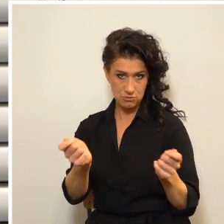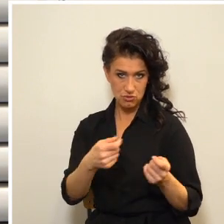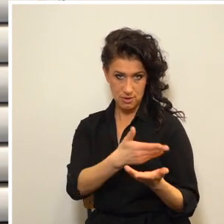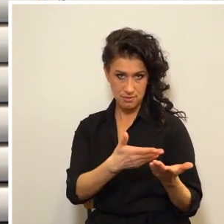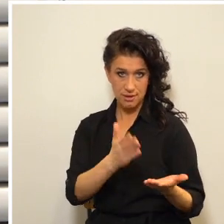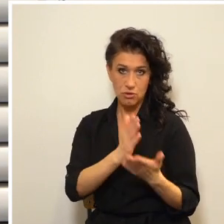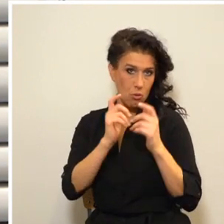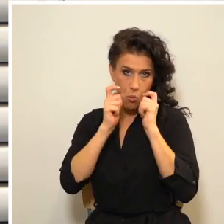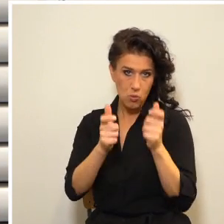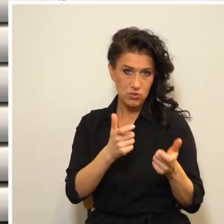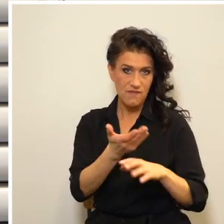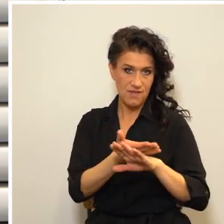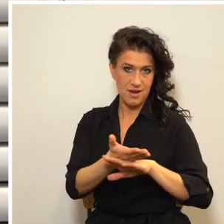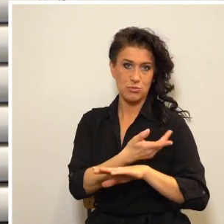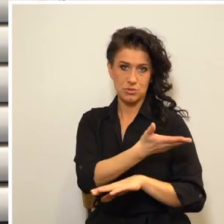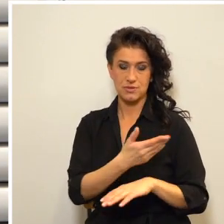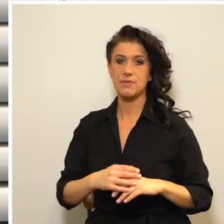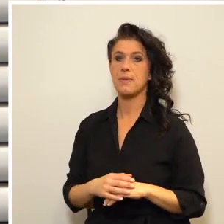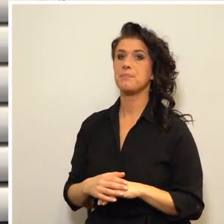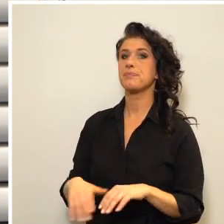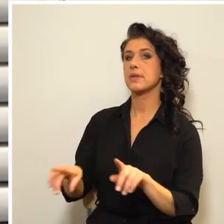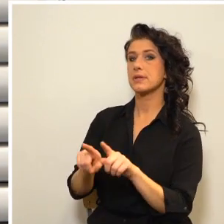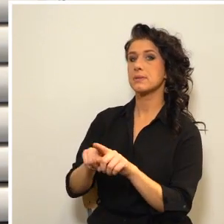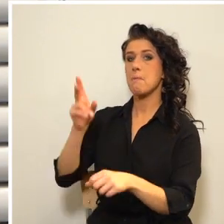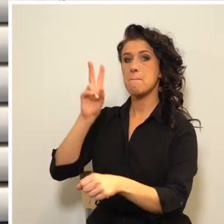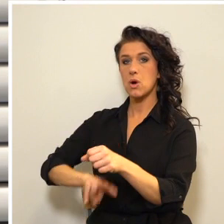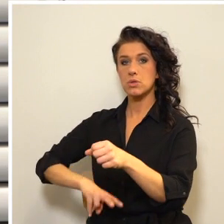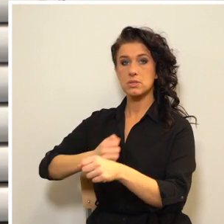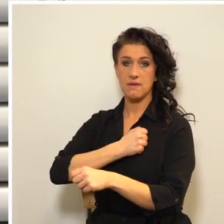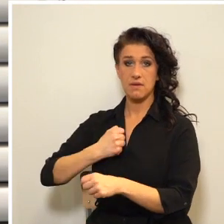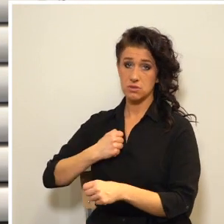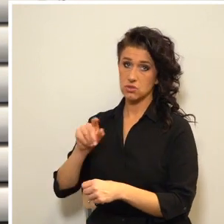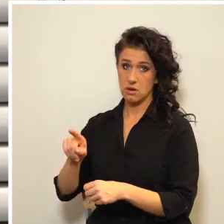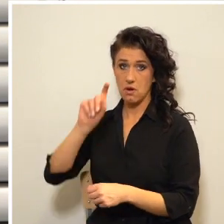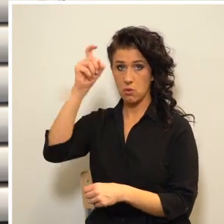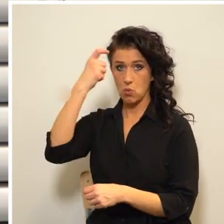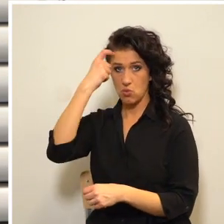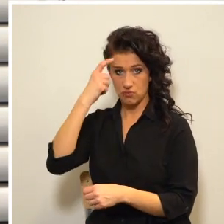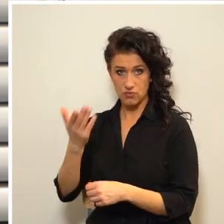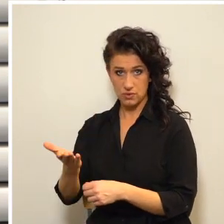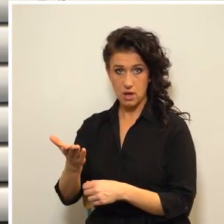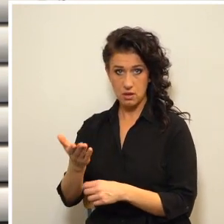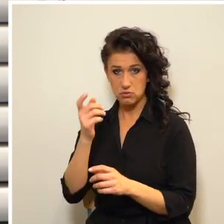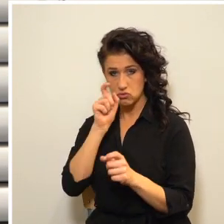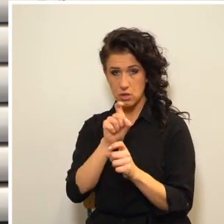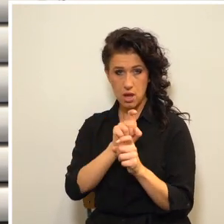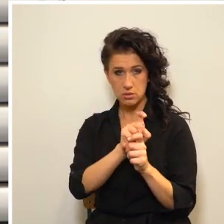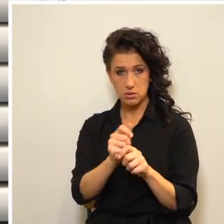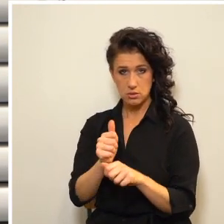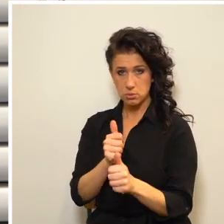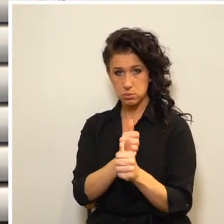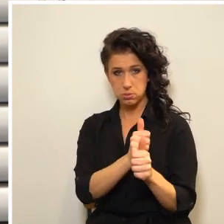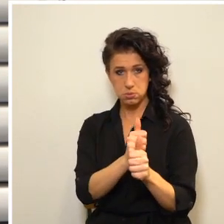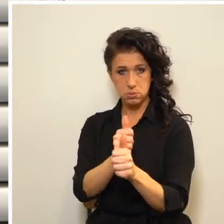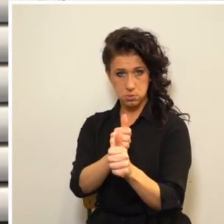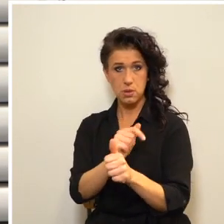ale istnieje specjalna jednostka policji w Warszawie przy Komendzie Głównej która śledzi tylko i wyłącznie ten problem